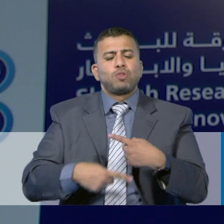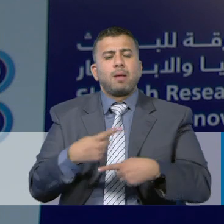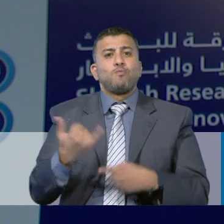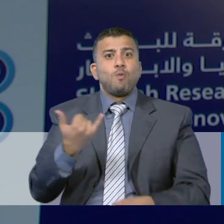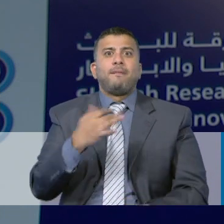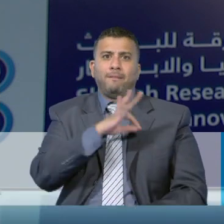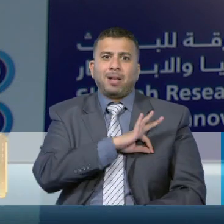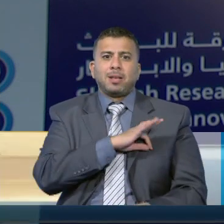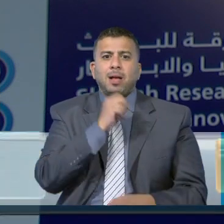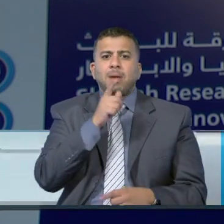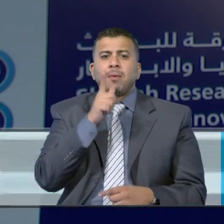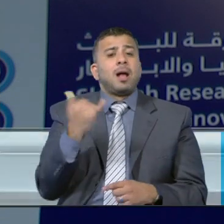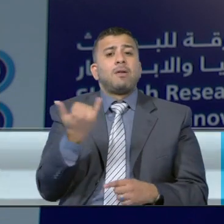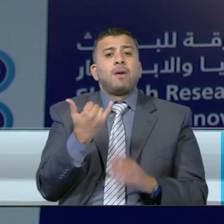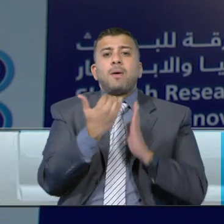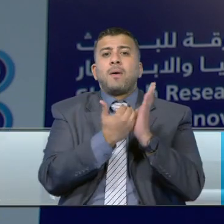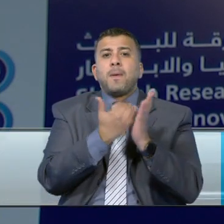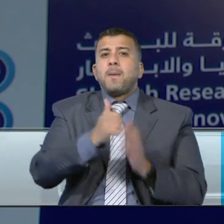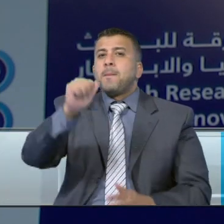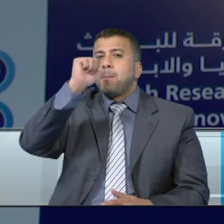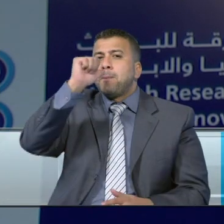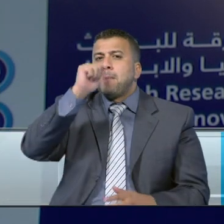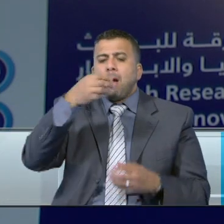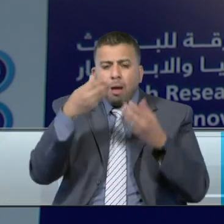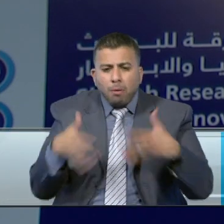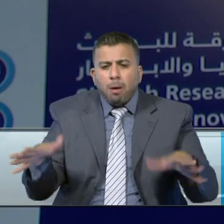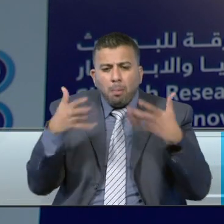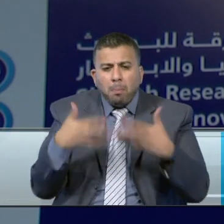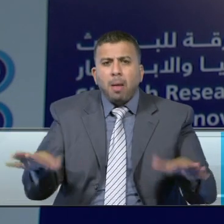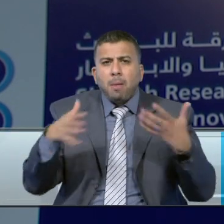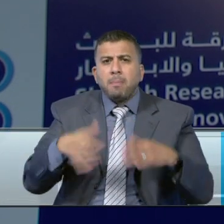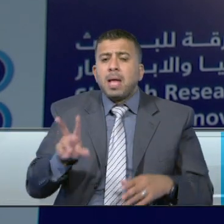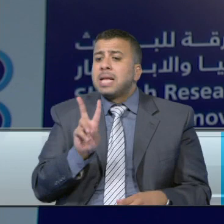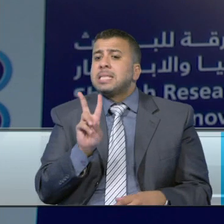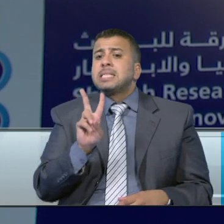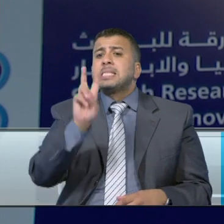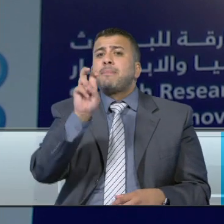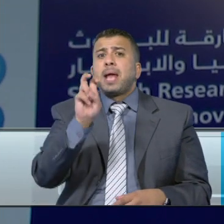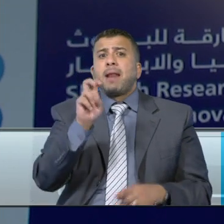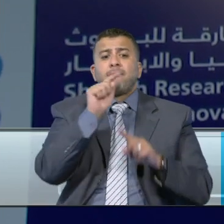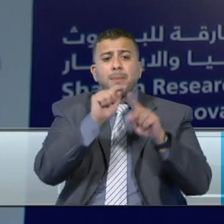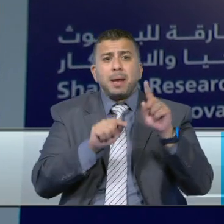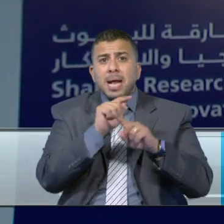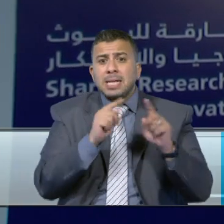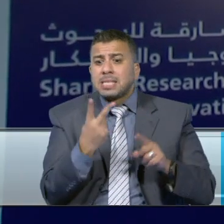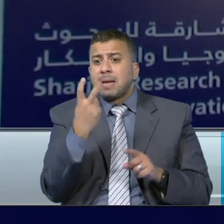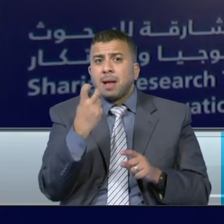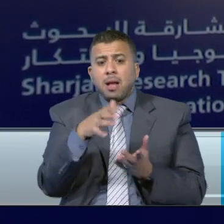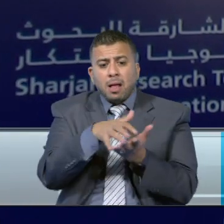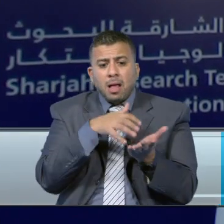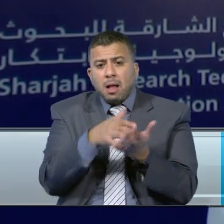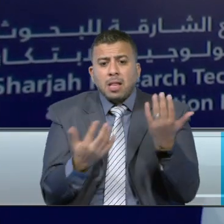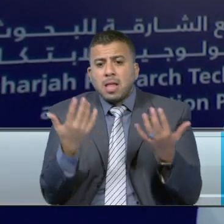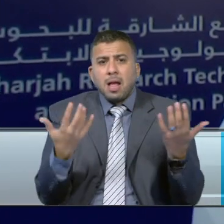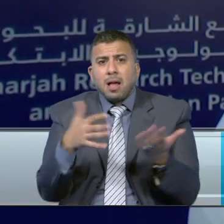طبعا هو توفير الماء. احنا عندنا هدر مصادر المياه فوق 70% من استخدام المياه للزراعة، ولكن